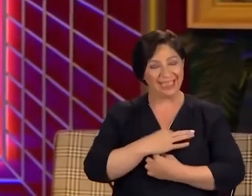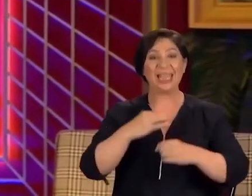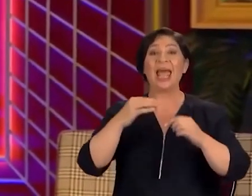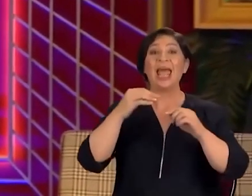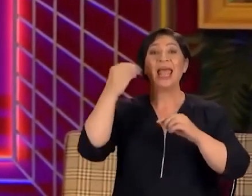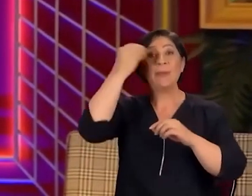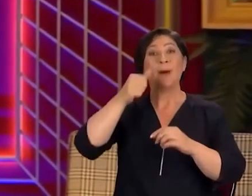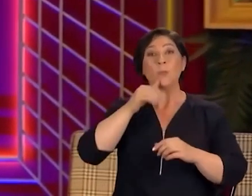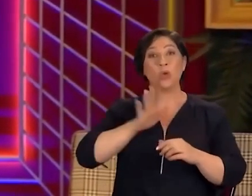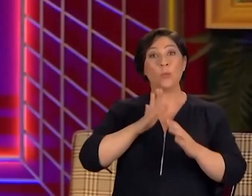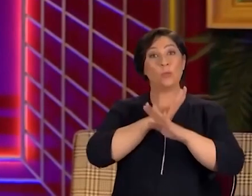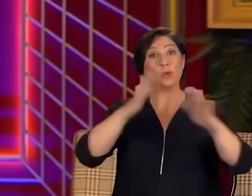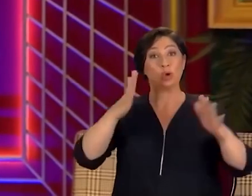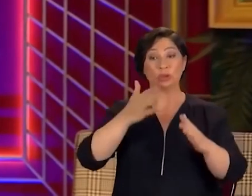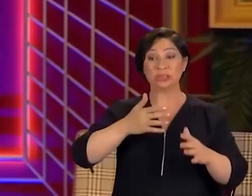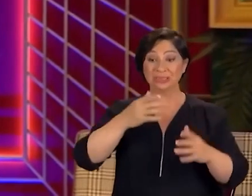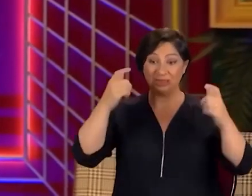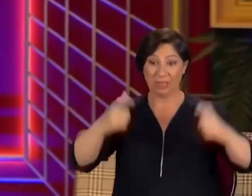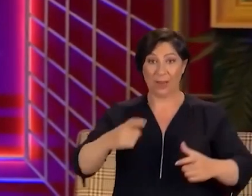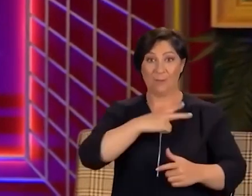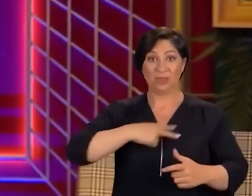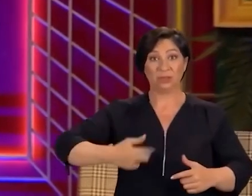İmamoğlu'yla Büyükşehir Belediye Başkan Adayı